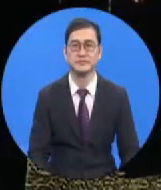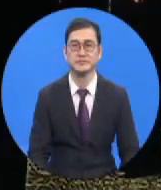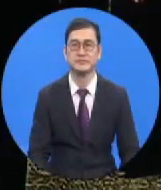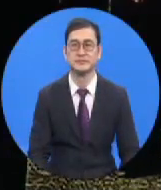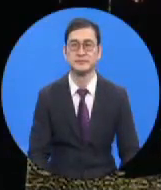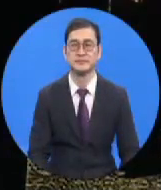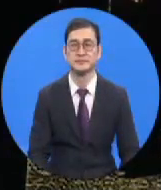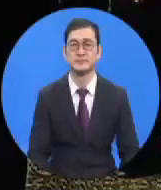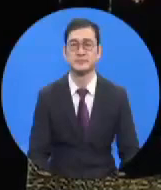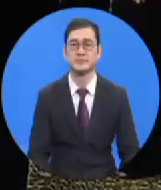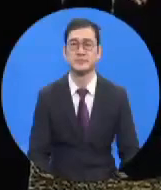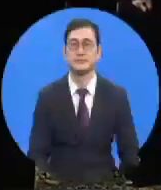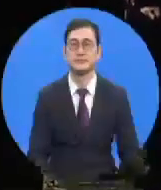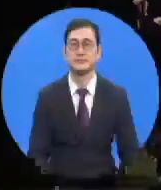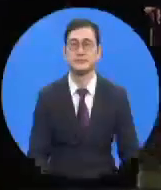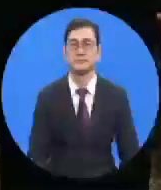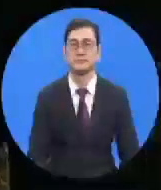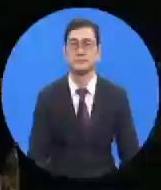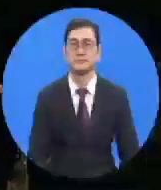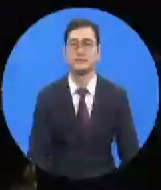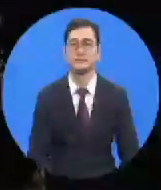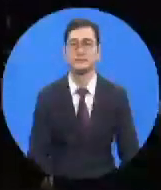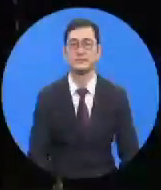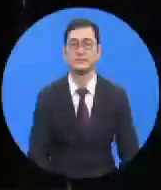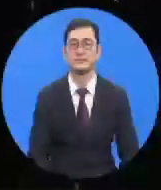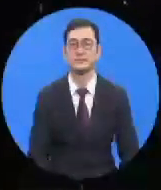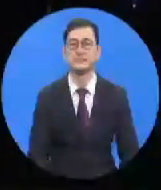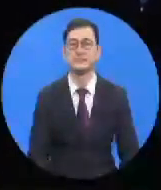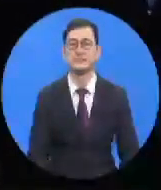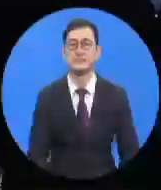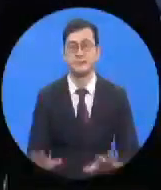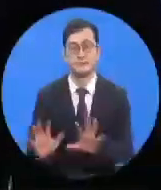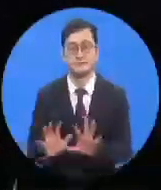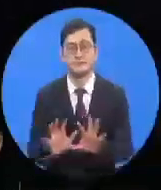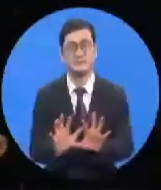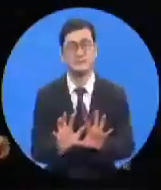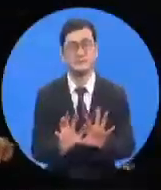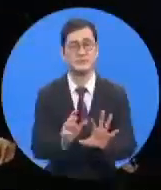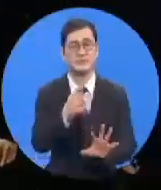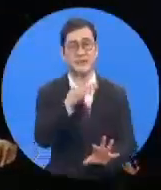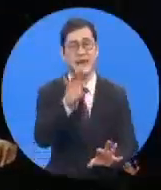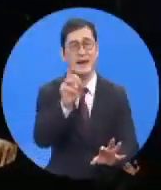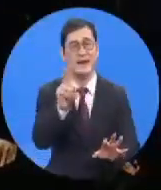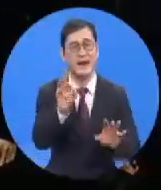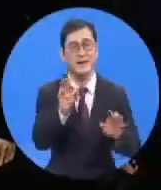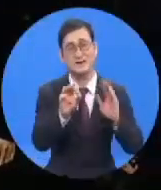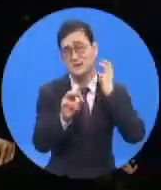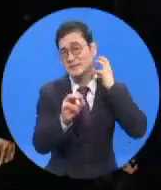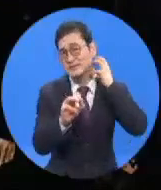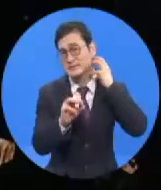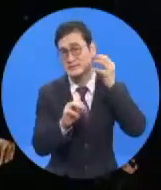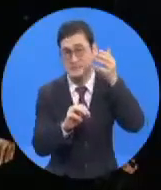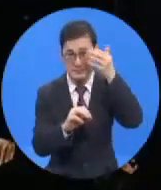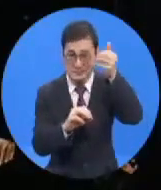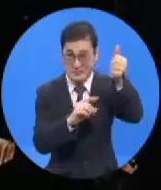김여정의 모습은 네 번째 열에서 찾아볼 수 있습니다. 결국 정치국 후보위원회에서